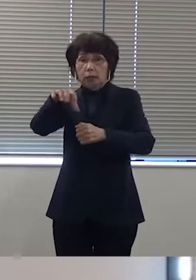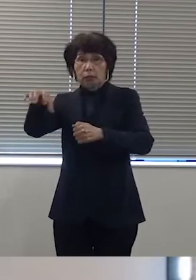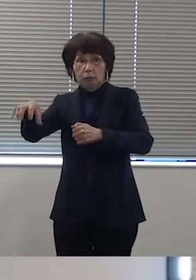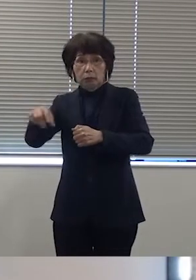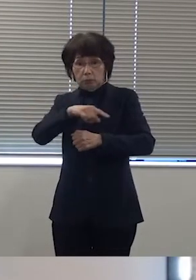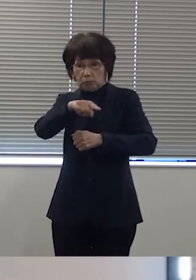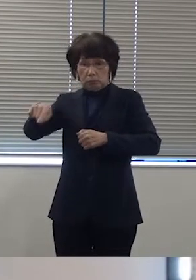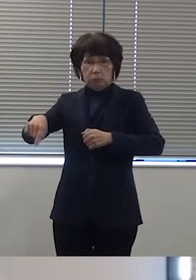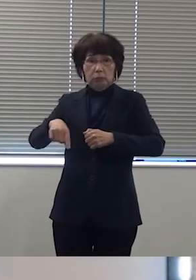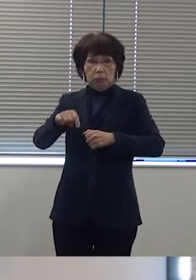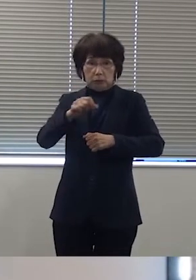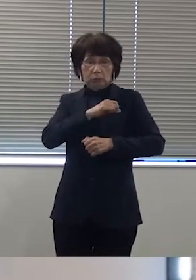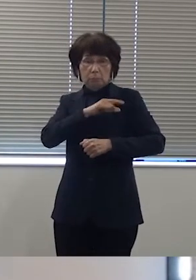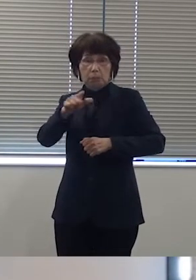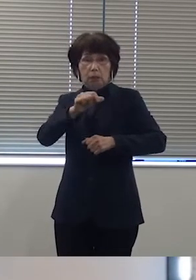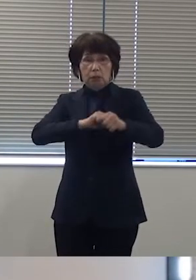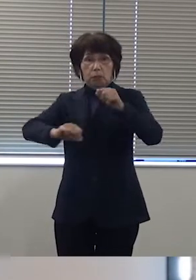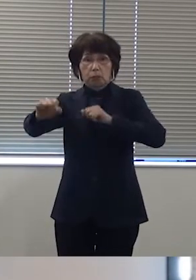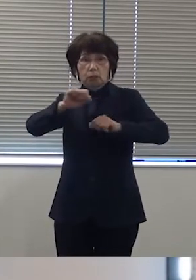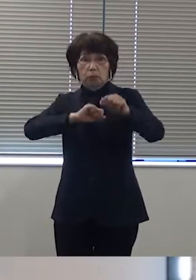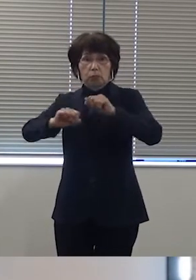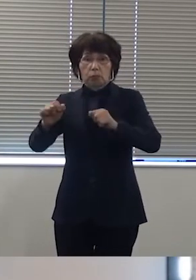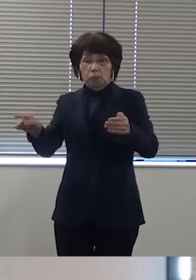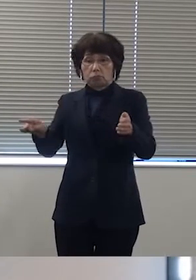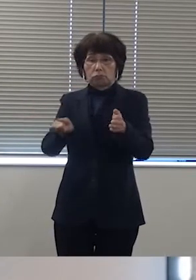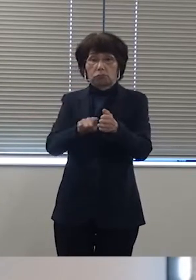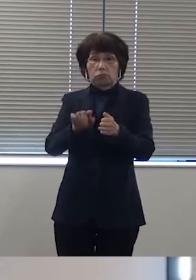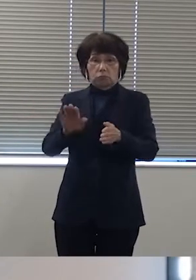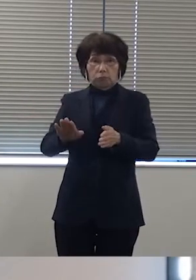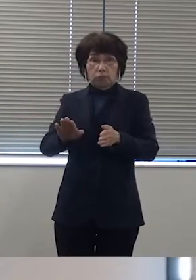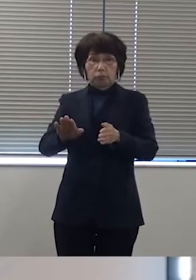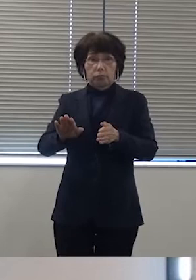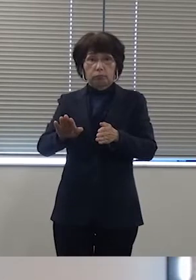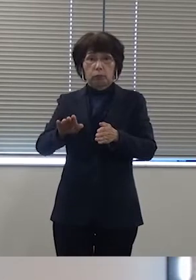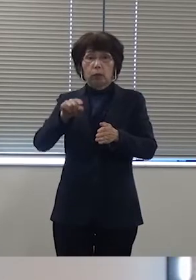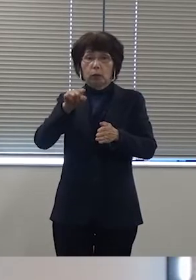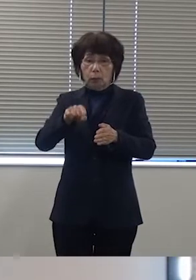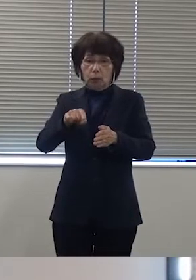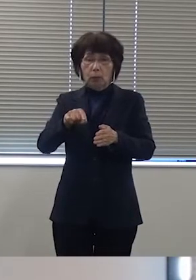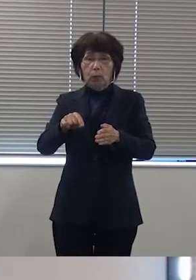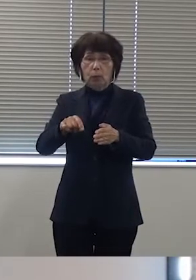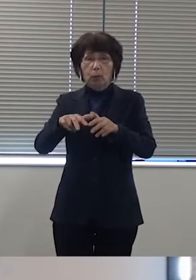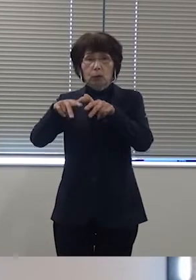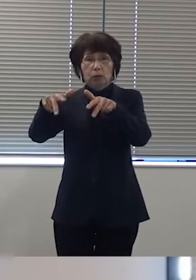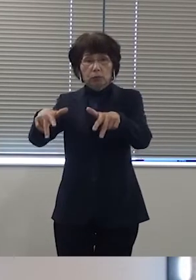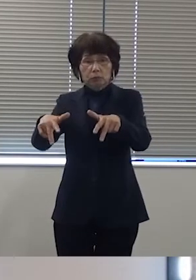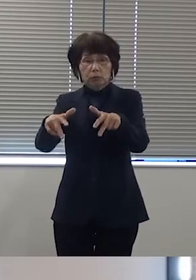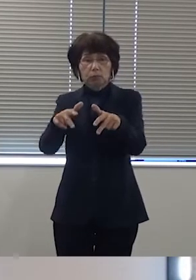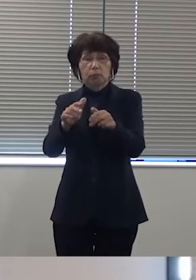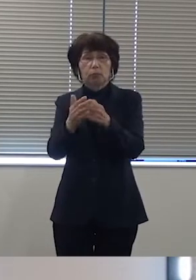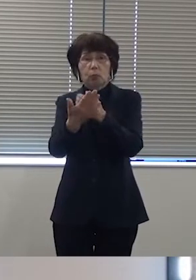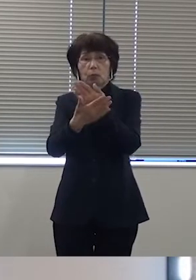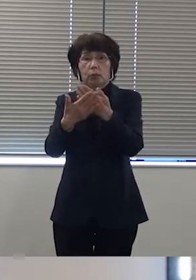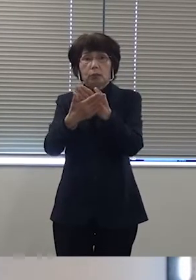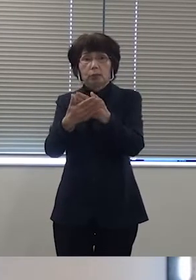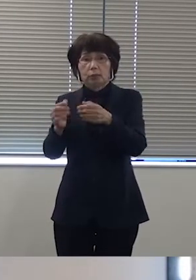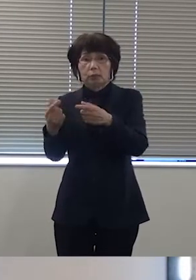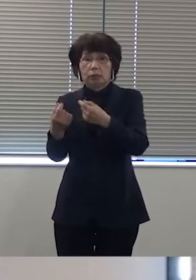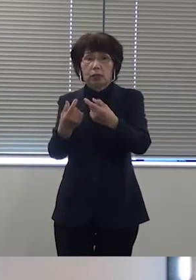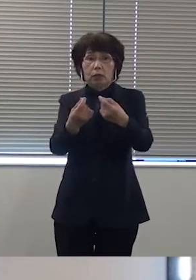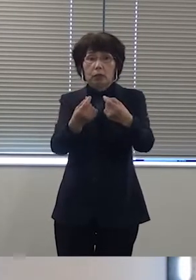あ、そこを大切にしながら、そこへの支援ということも考えていくので、まあ、どうしても既存事業を中心にということも考えていく。